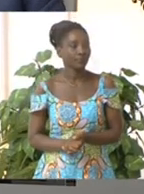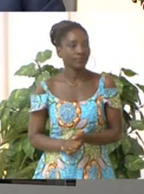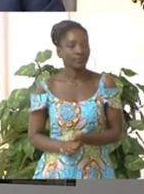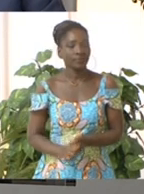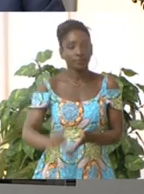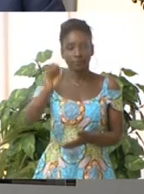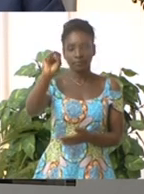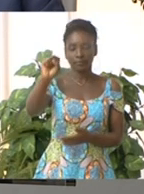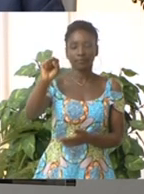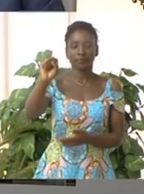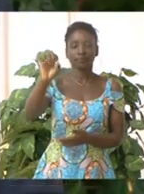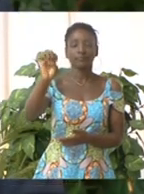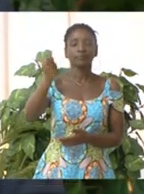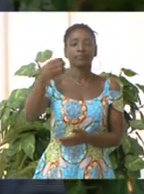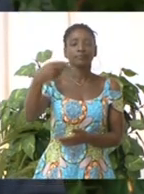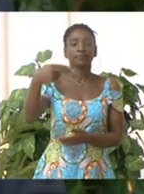Séguéla,